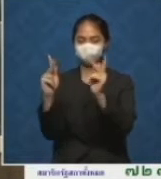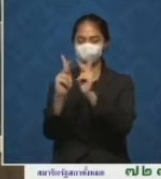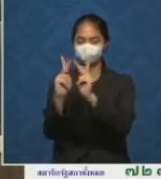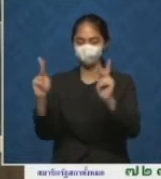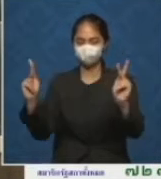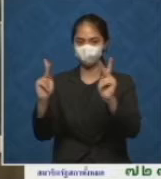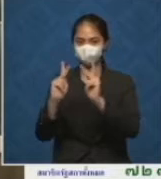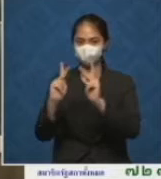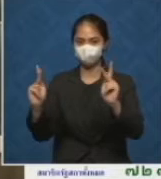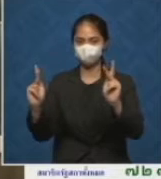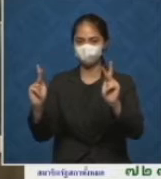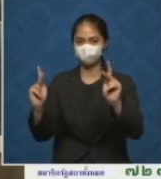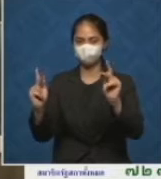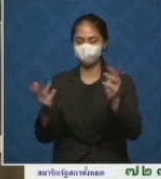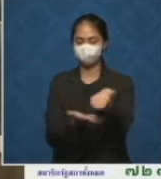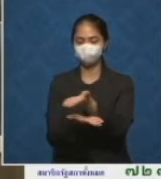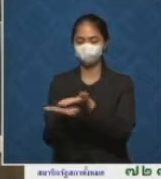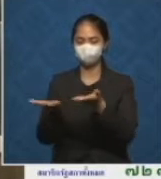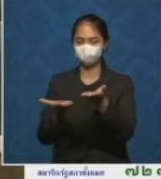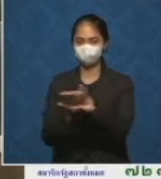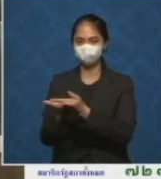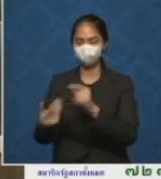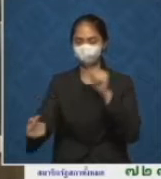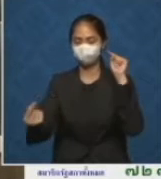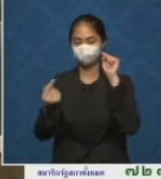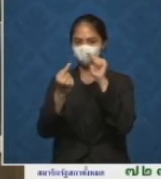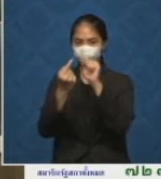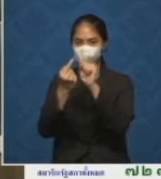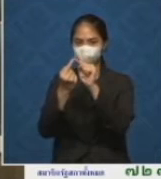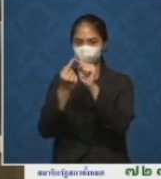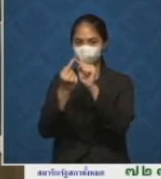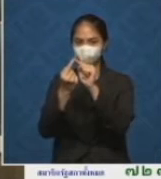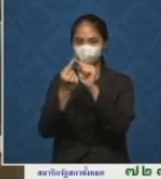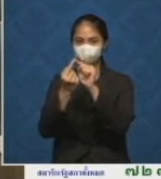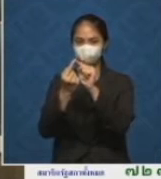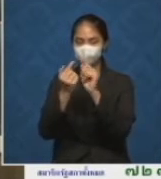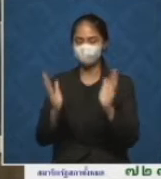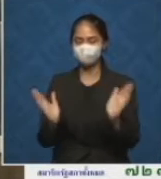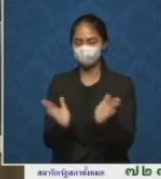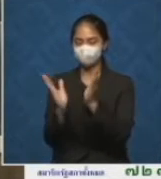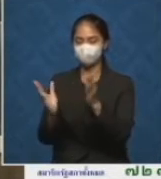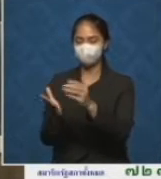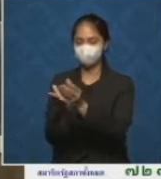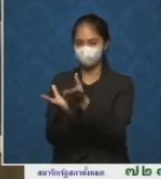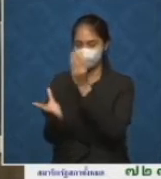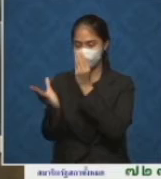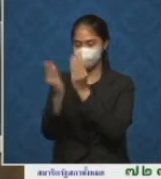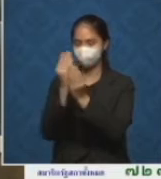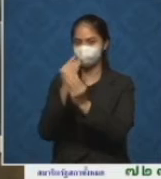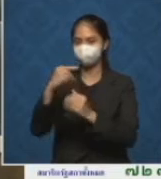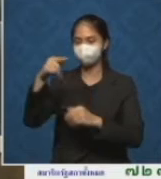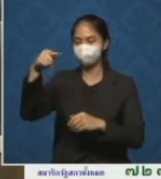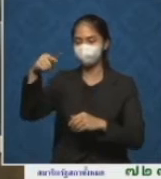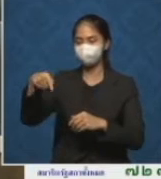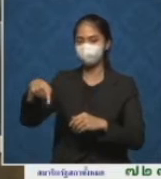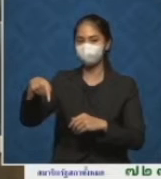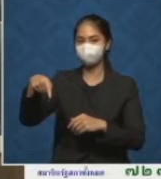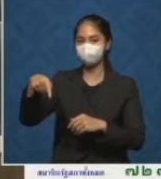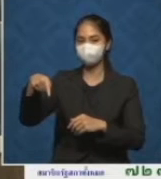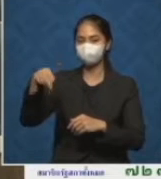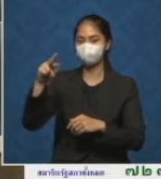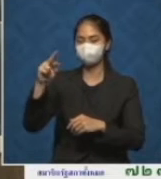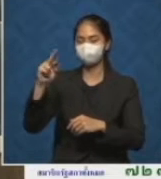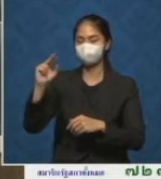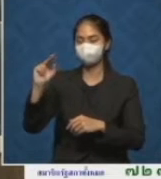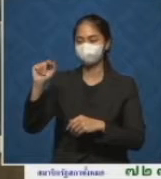การวิสามัญพิจารณาร่างพระราชบัญญัติส่งเสริมการเรียนรู้พ.ศ.ในสั